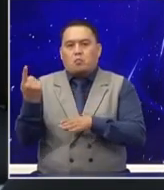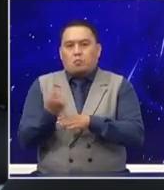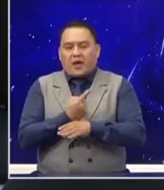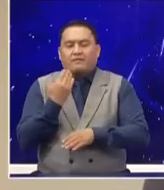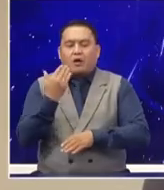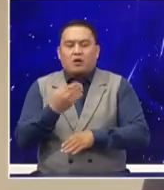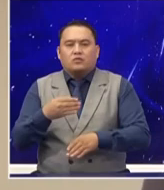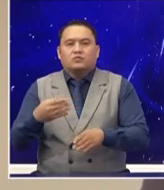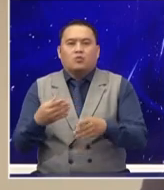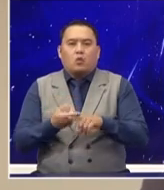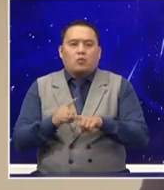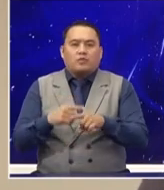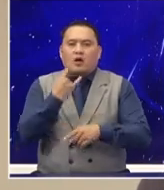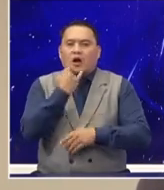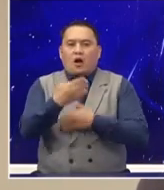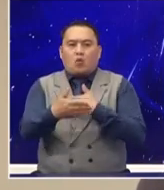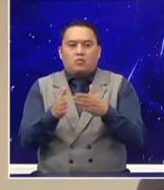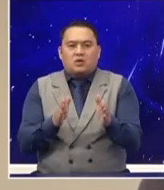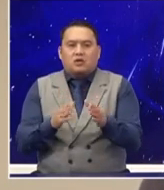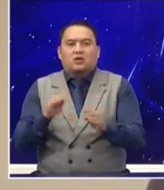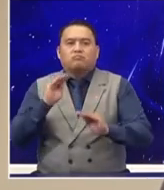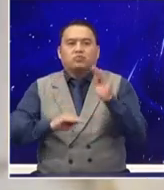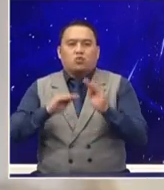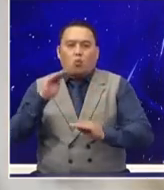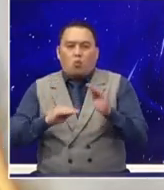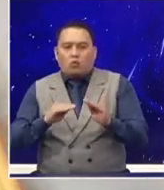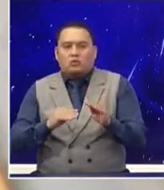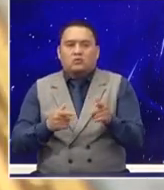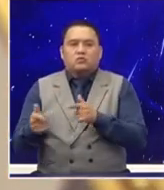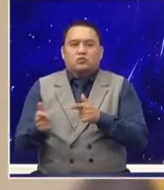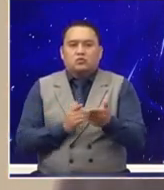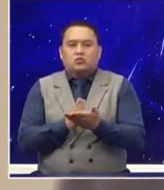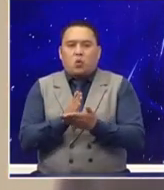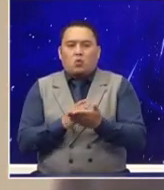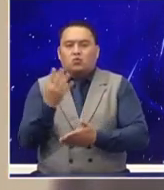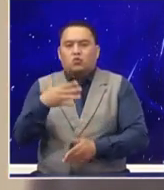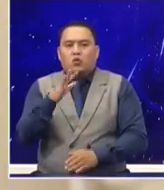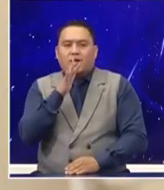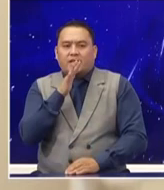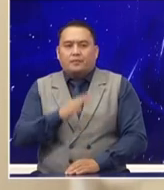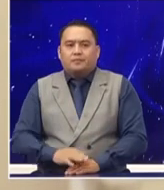наставникам освоила сборку аккумуляторных батарей. С тех пор бессменно работает в этой должности вот уже 40 лет.